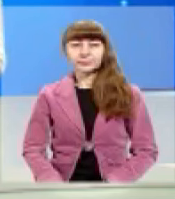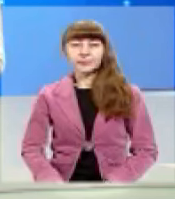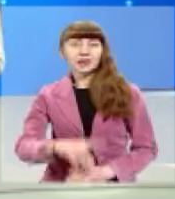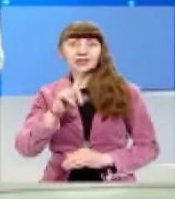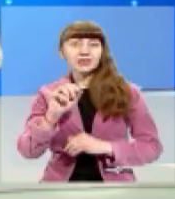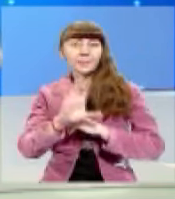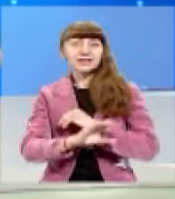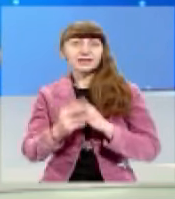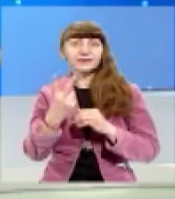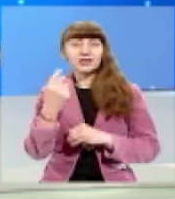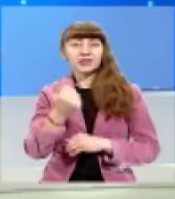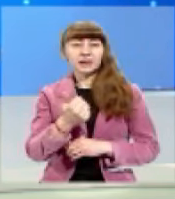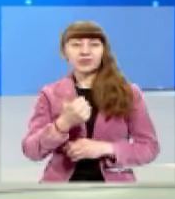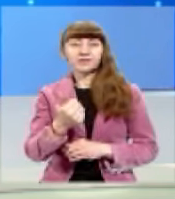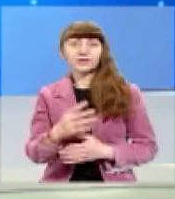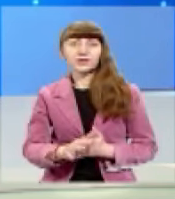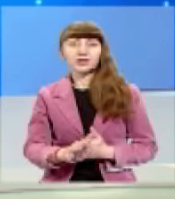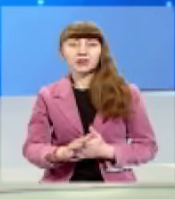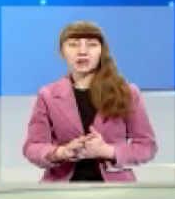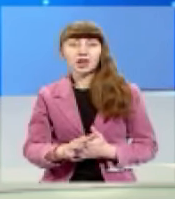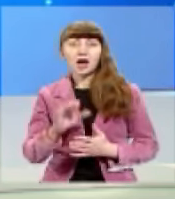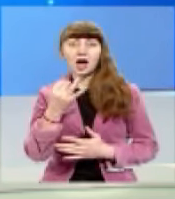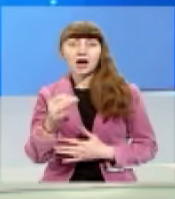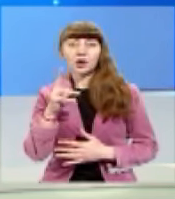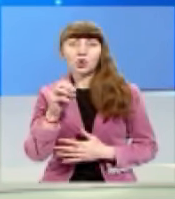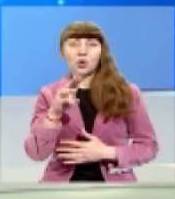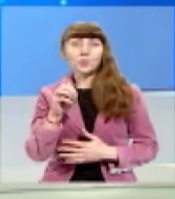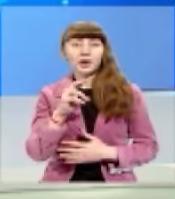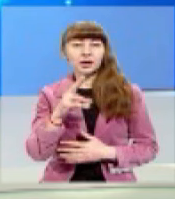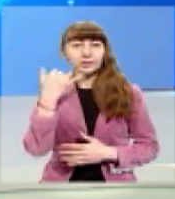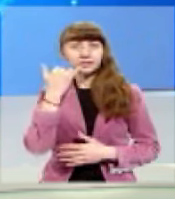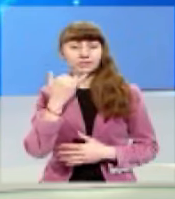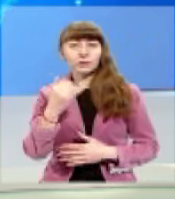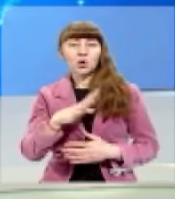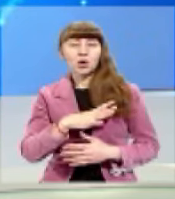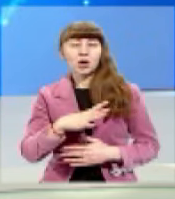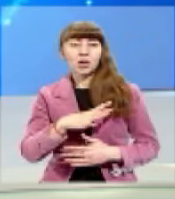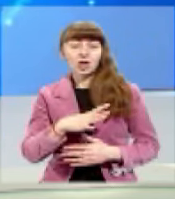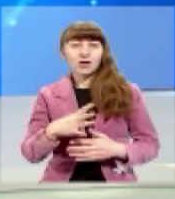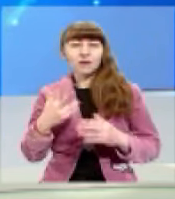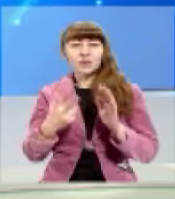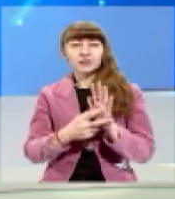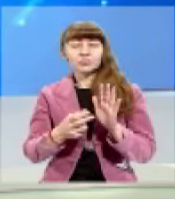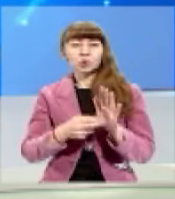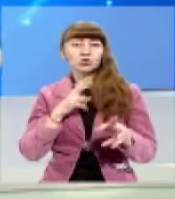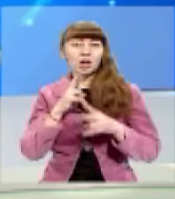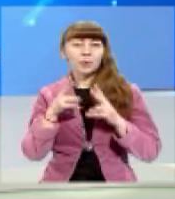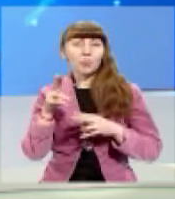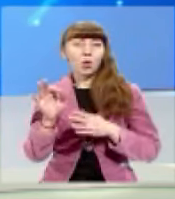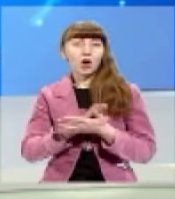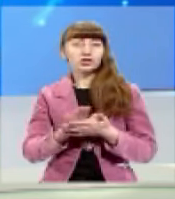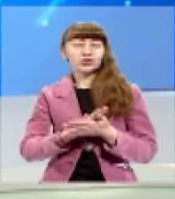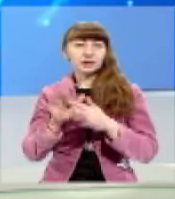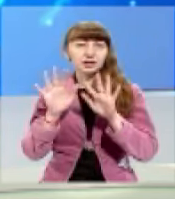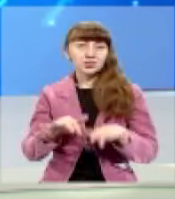За последние две недели в Центр оперативного реагирования Айкумек поступило более 800 жалоб по уборке снега. Немало обращений